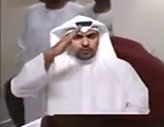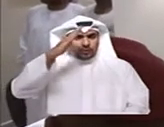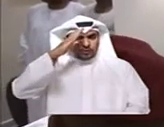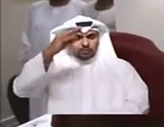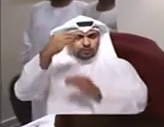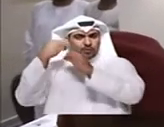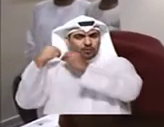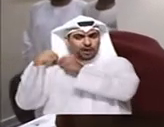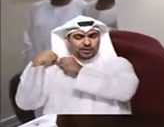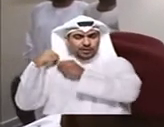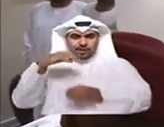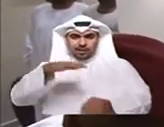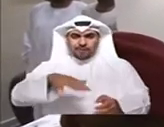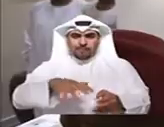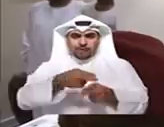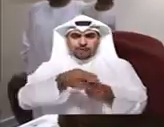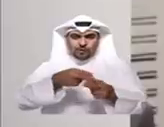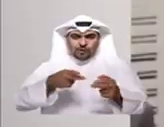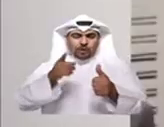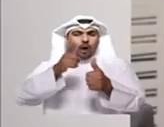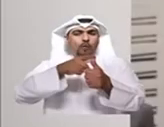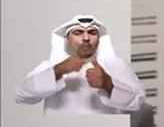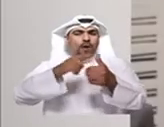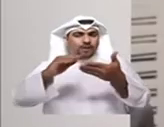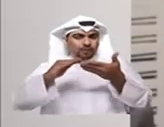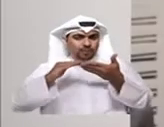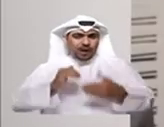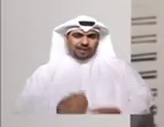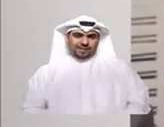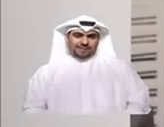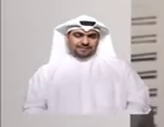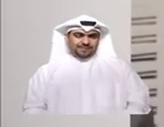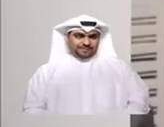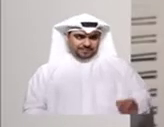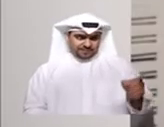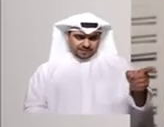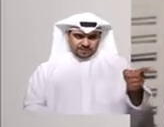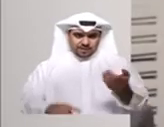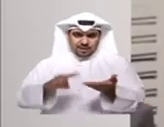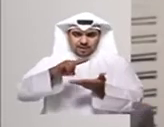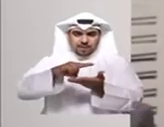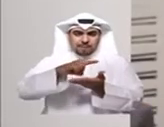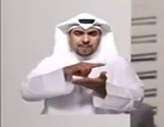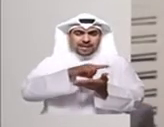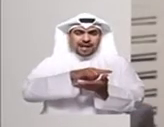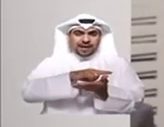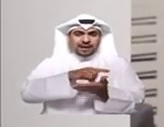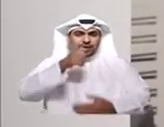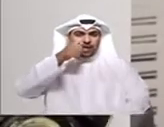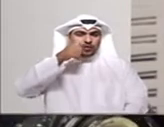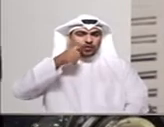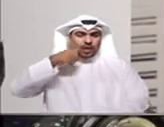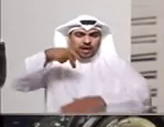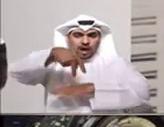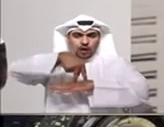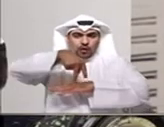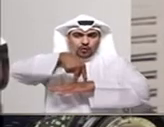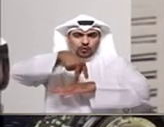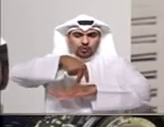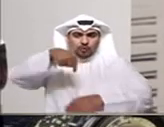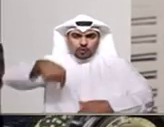وتلبيتها للنداء الإنساني. نحن اليوم في مطار الخرطوم لاستقبال الطائرة الأولى،